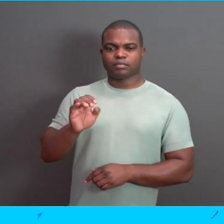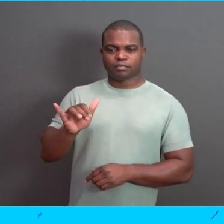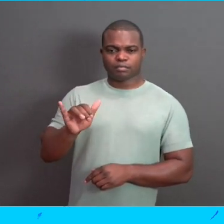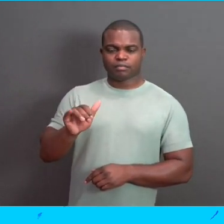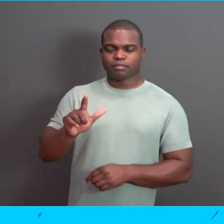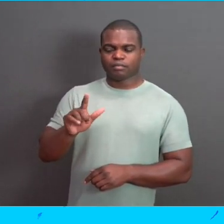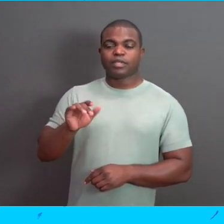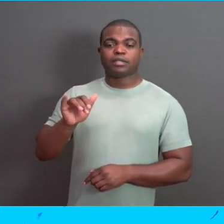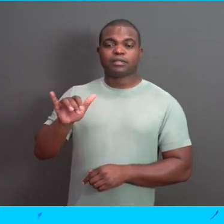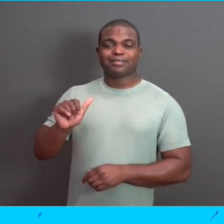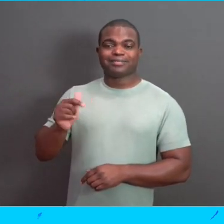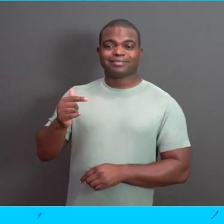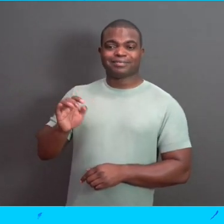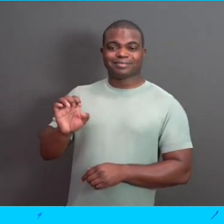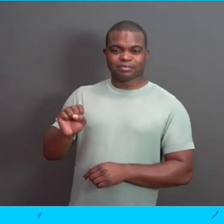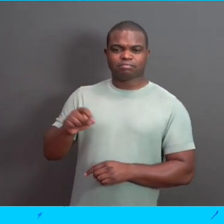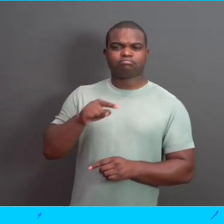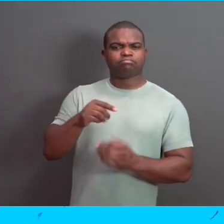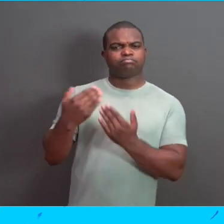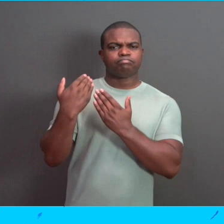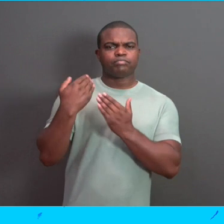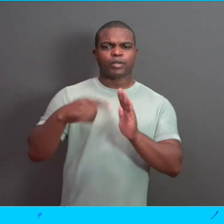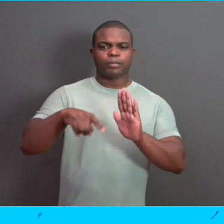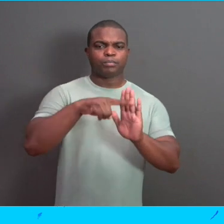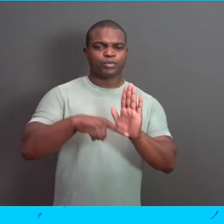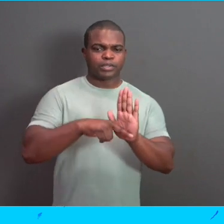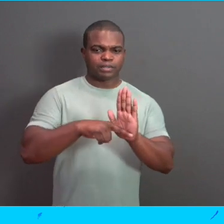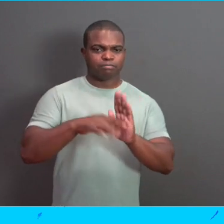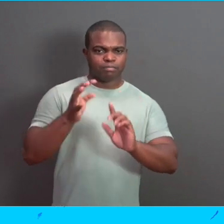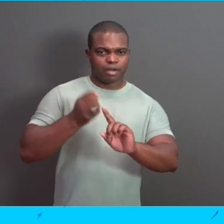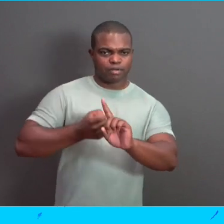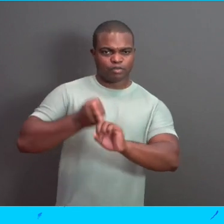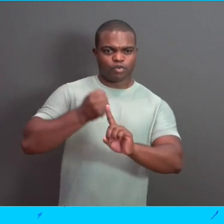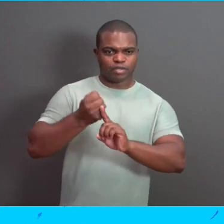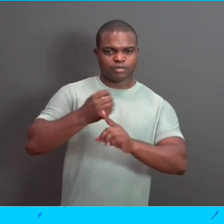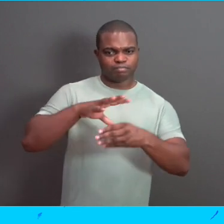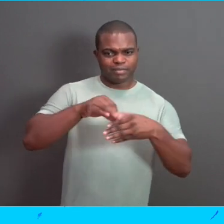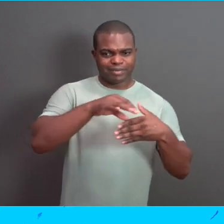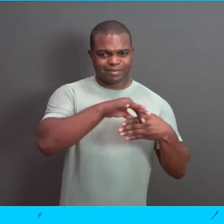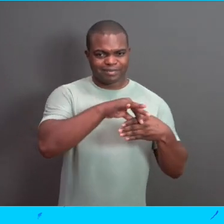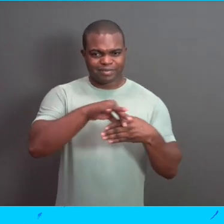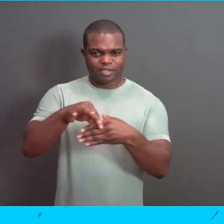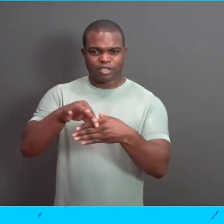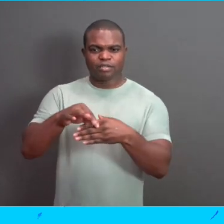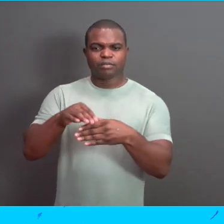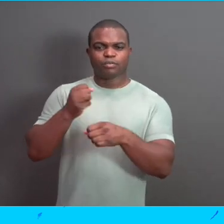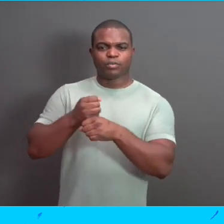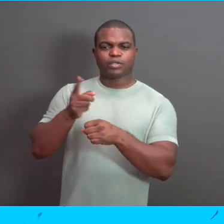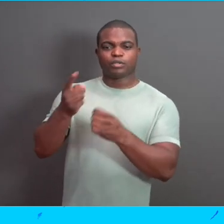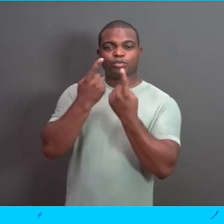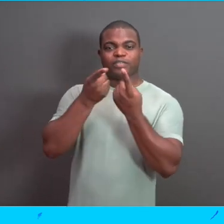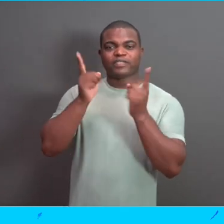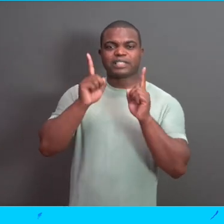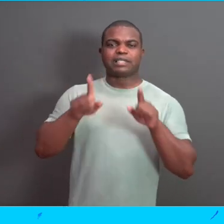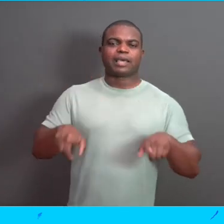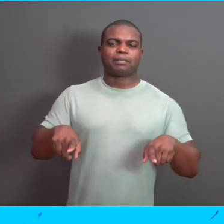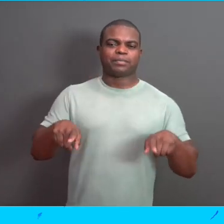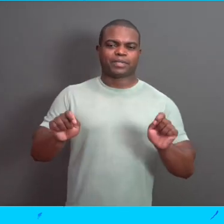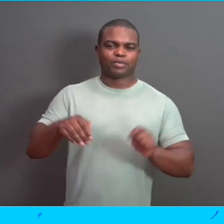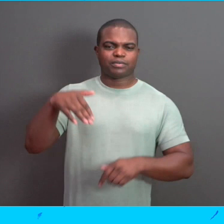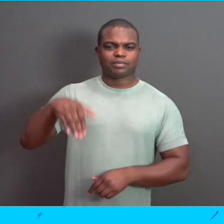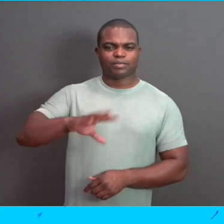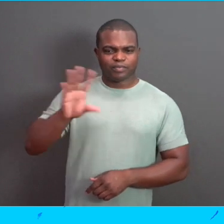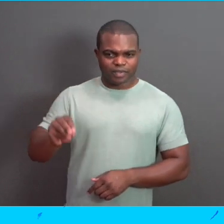une leader de politique et d'éducation de l'Université de Cape Town en Afrique du Sud et